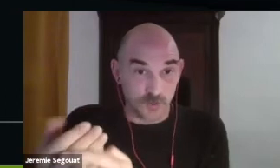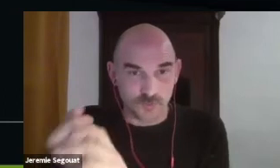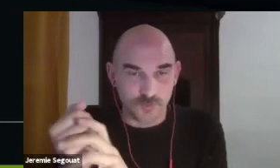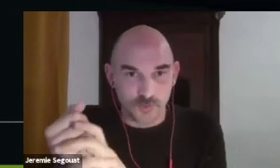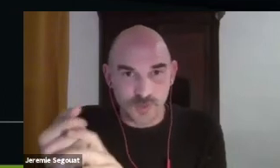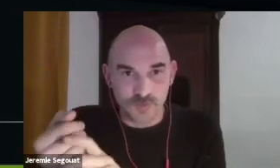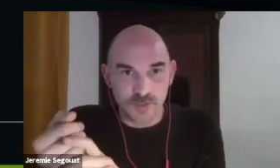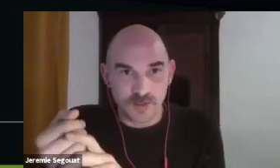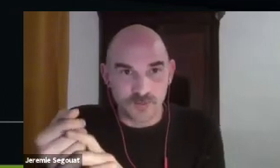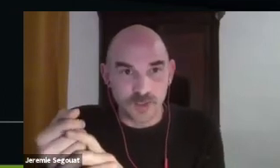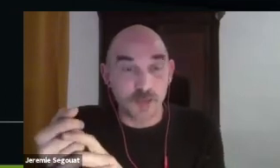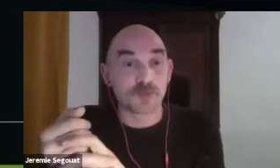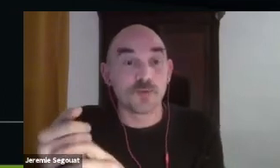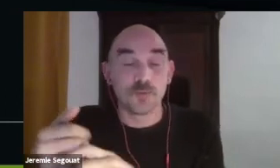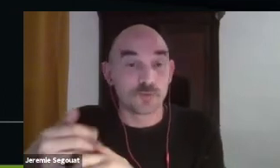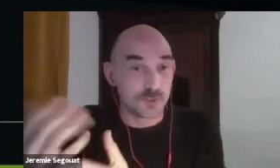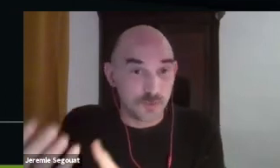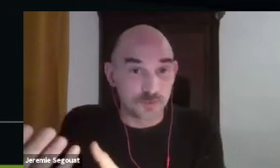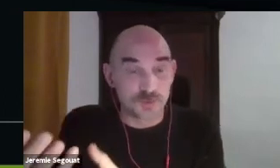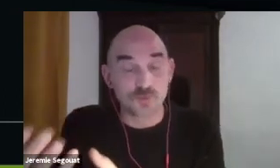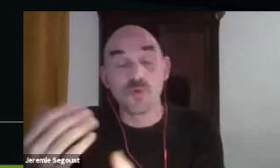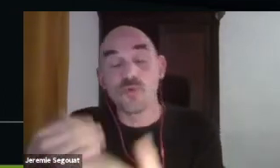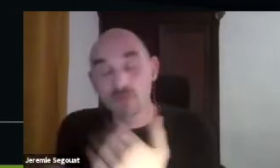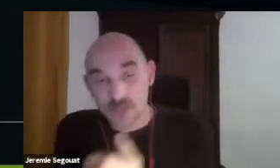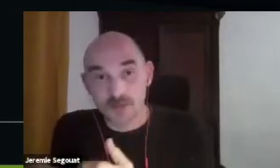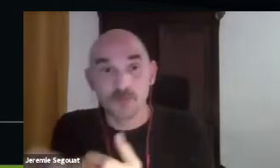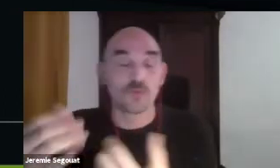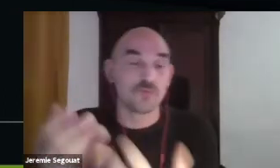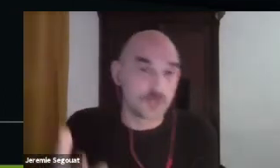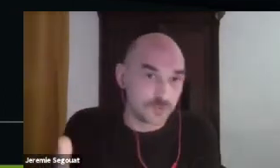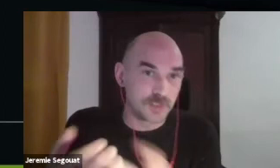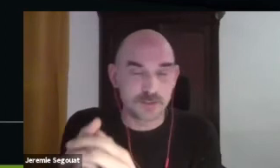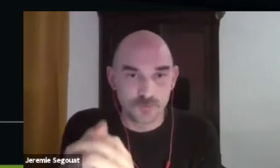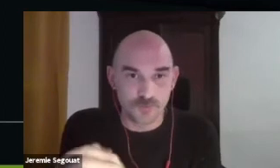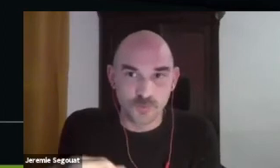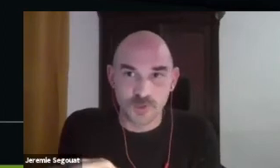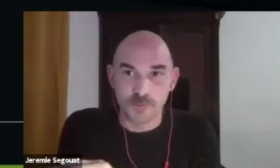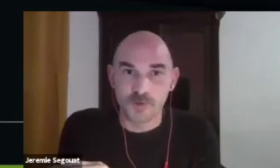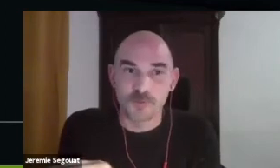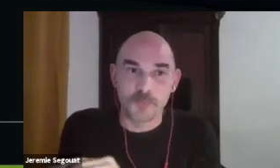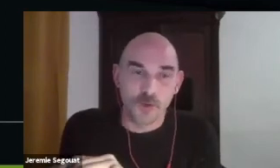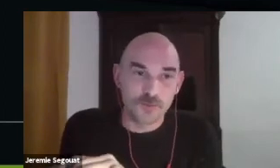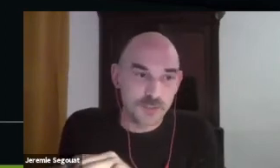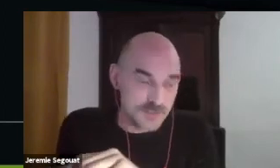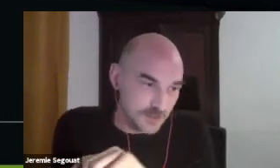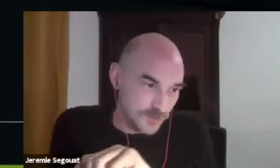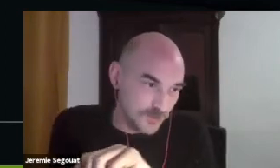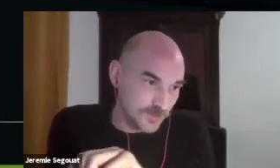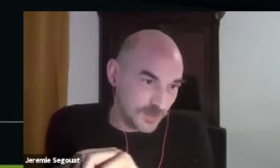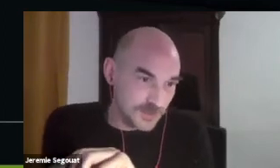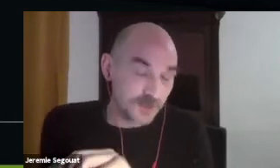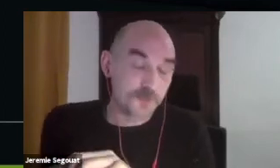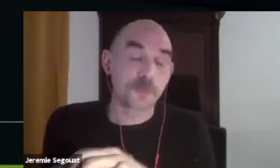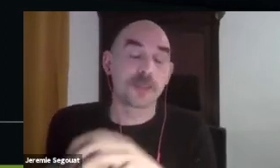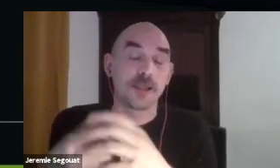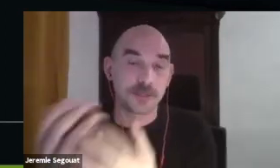intervenir quand on quand on a envie d'intervenir et la personne peut continuer son discours ou s'arrêter pour nous écouter si nous venons prendre la parole en langue des signes